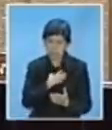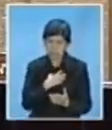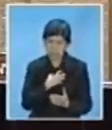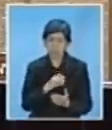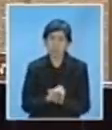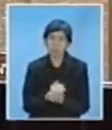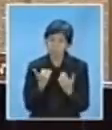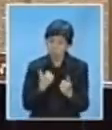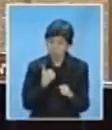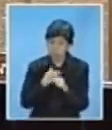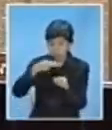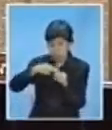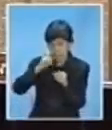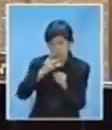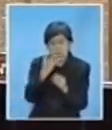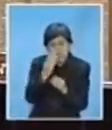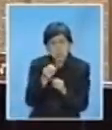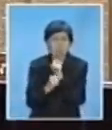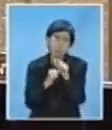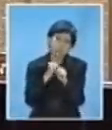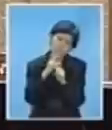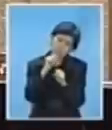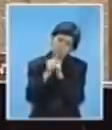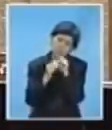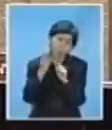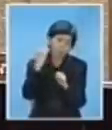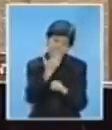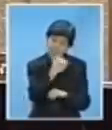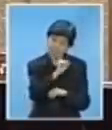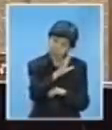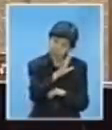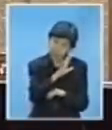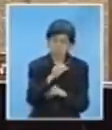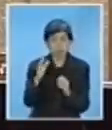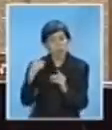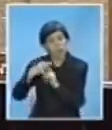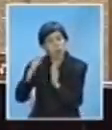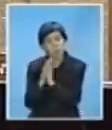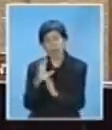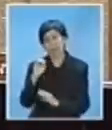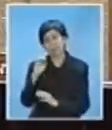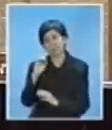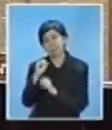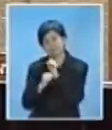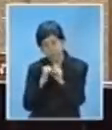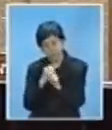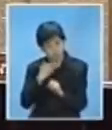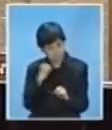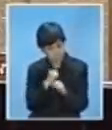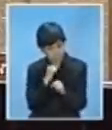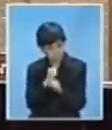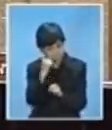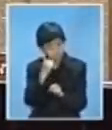เนี่ยจะต้องมีแก๊สใช้อีก 30-40 ปีกับของเดิมอีก15ปีเป็น 5-60 ปีผมเชื่อว่าถ้าผมทำเรื่องนี้สำเร็